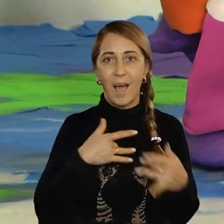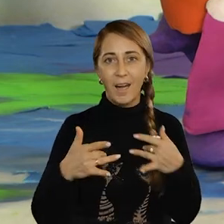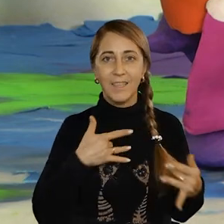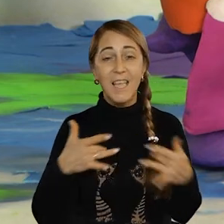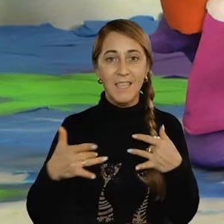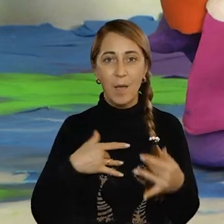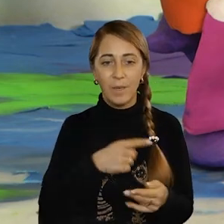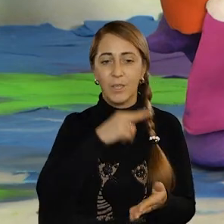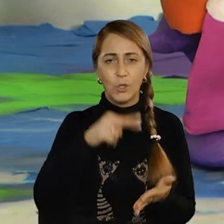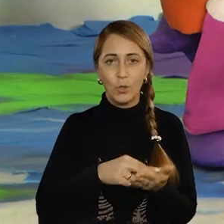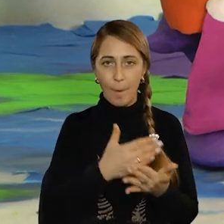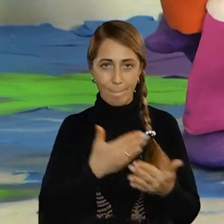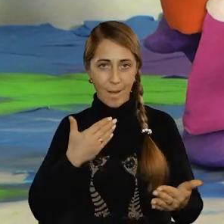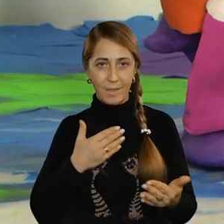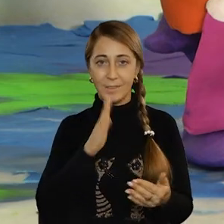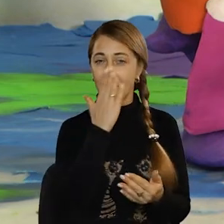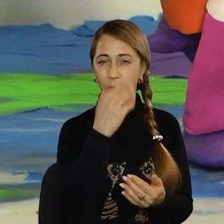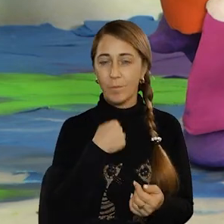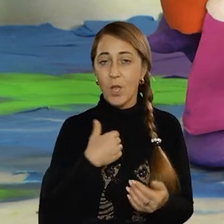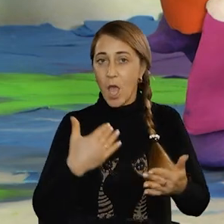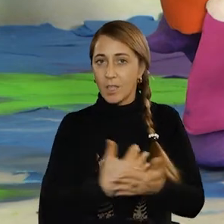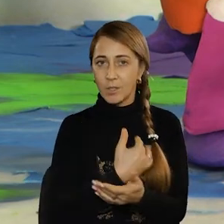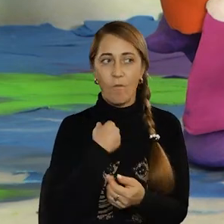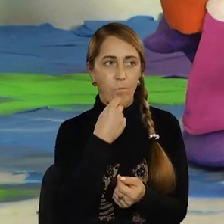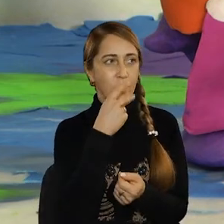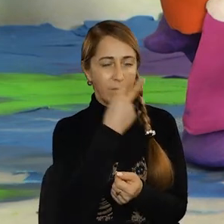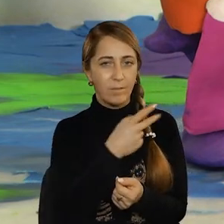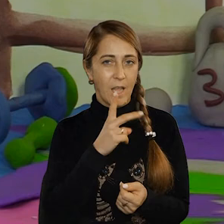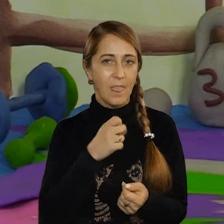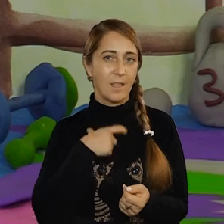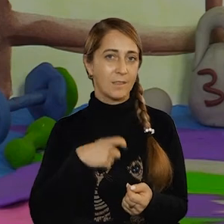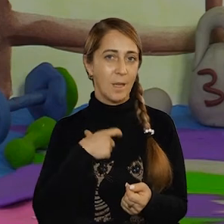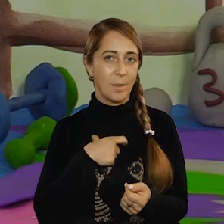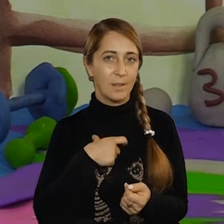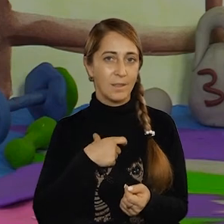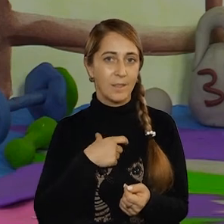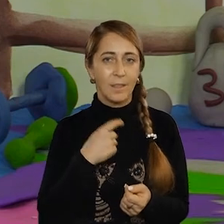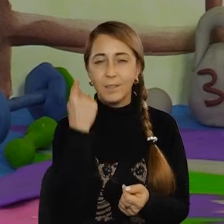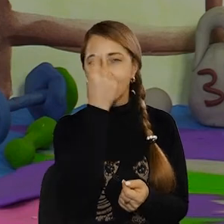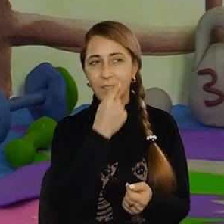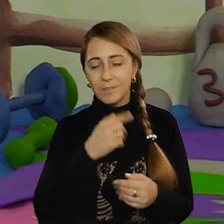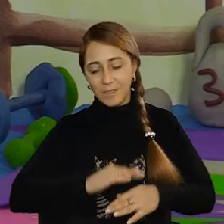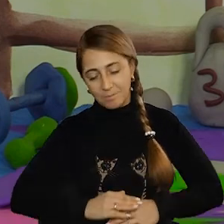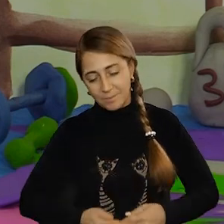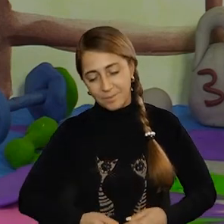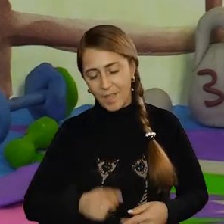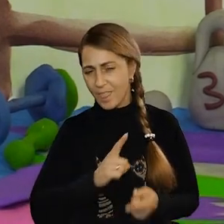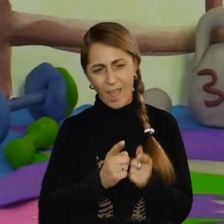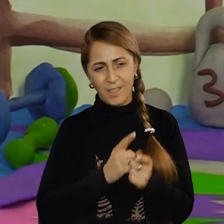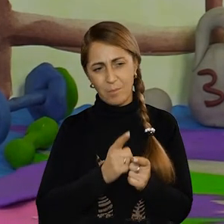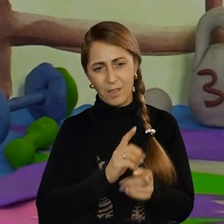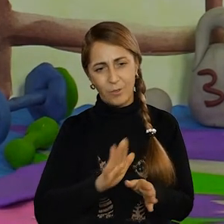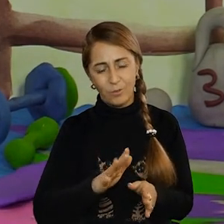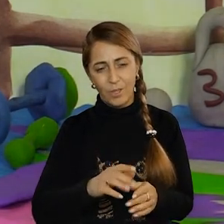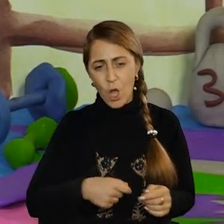Увечері, стоячи перед дзеркалом, я знову подивився на себе. Черевце, власне, зовсім не змінилося.